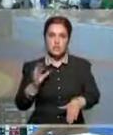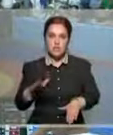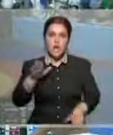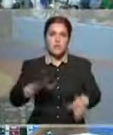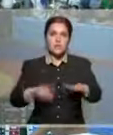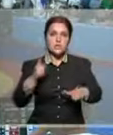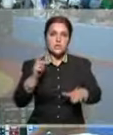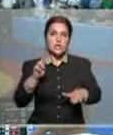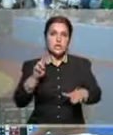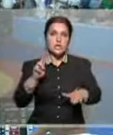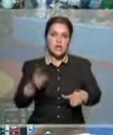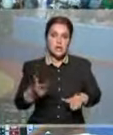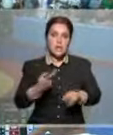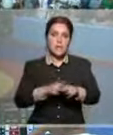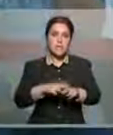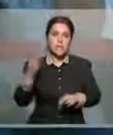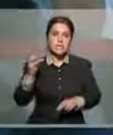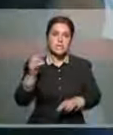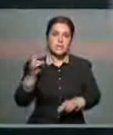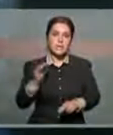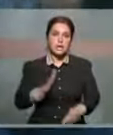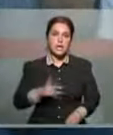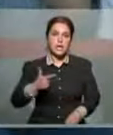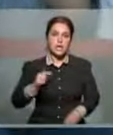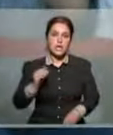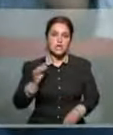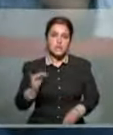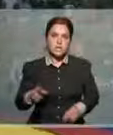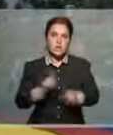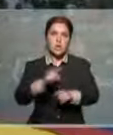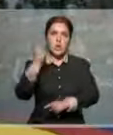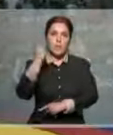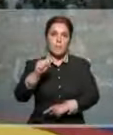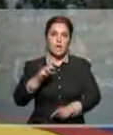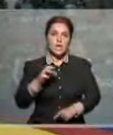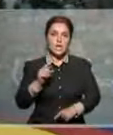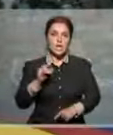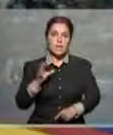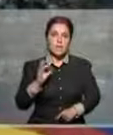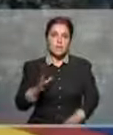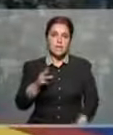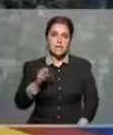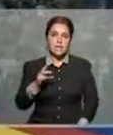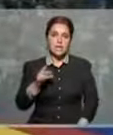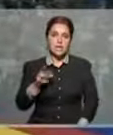килограммов чемпионом стал серб Владимир Гажик. Также победу праздновали Акмалидин Каримов и Еркан Доньяров из Таджикистана.